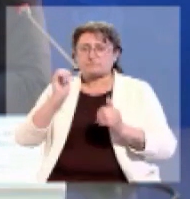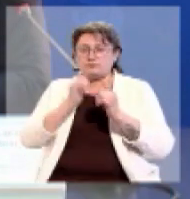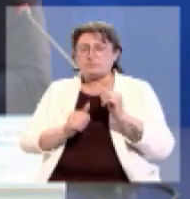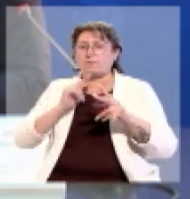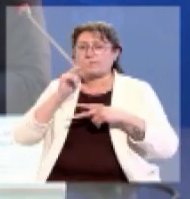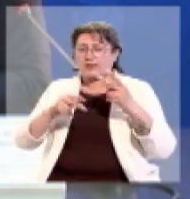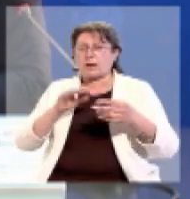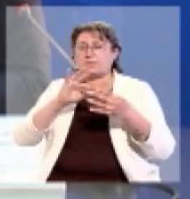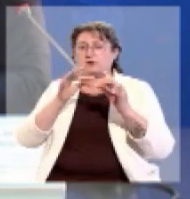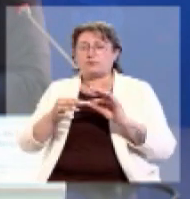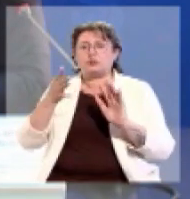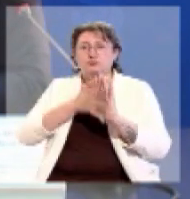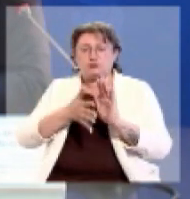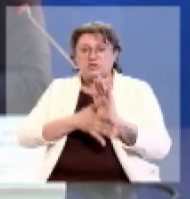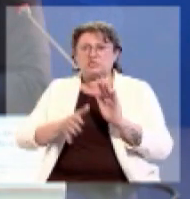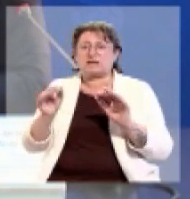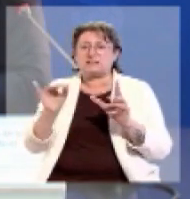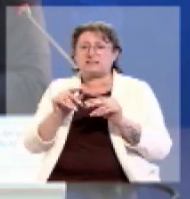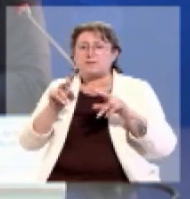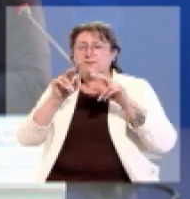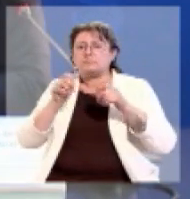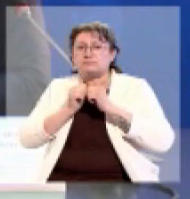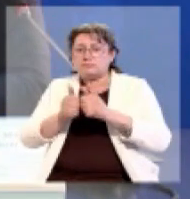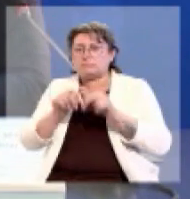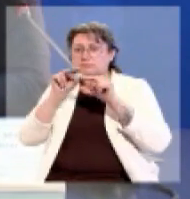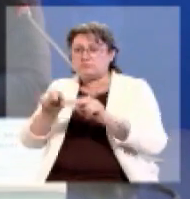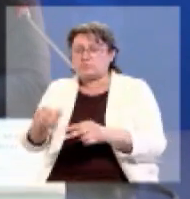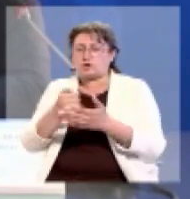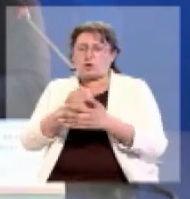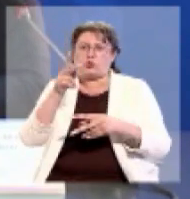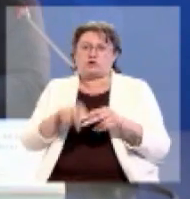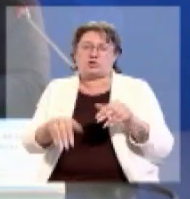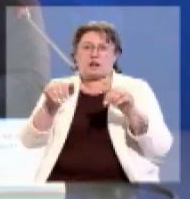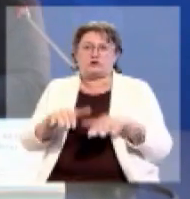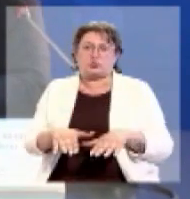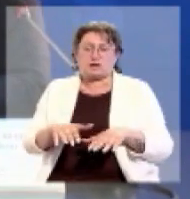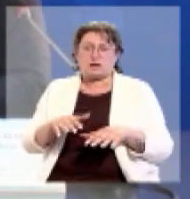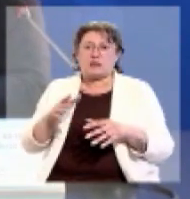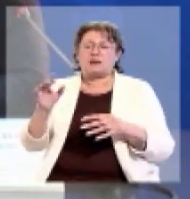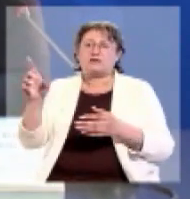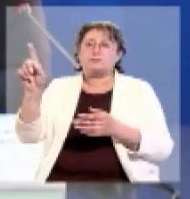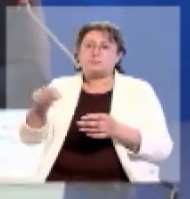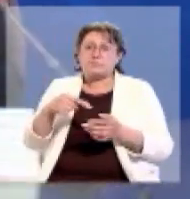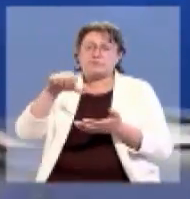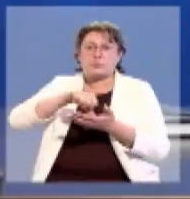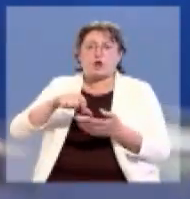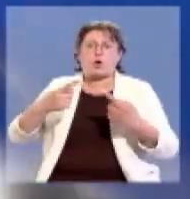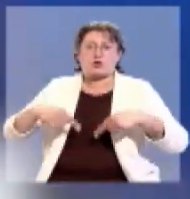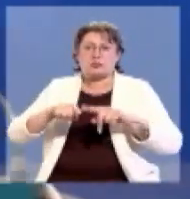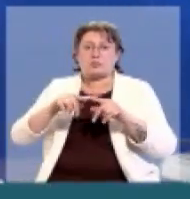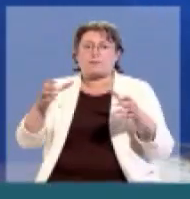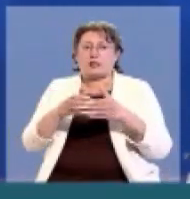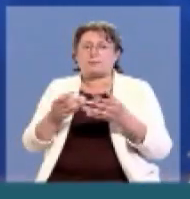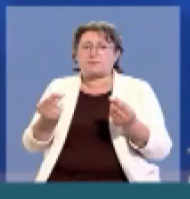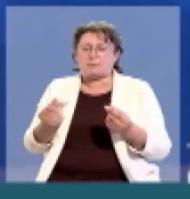Каждое обращение подробно изучается и сопровождается вплоть до окончательного его разрешения. Привлекаем уполномоченные органы и